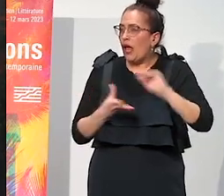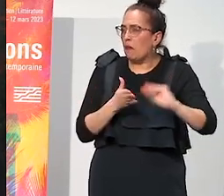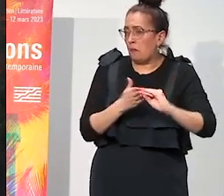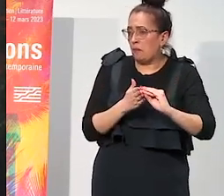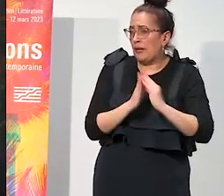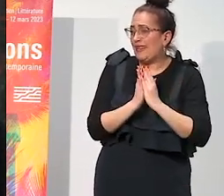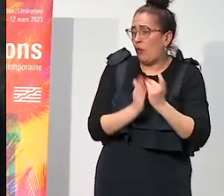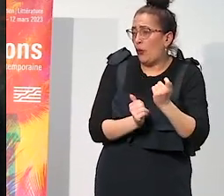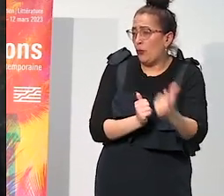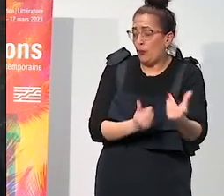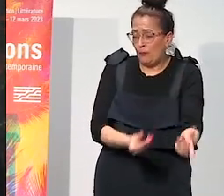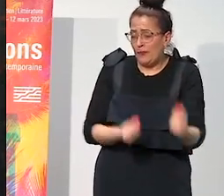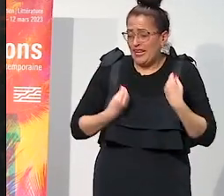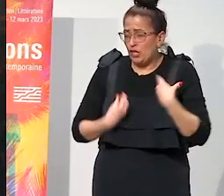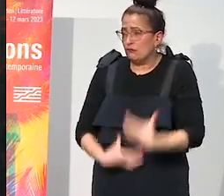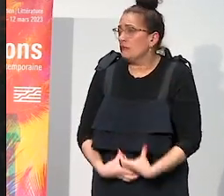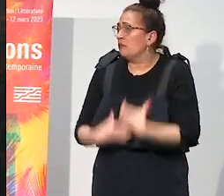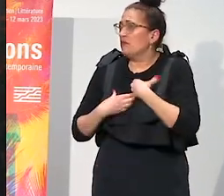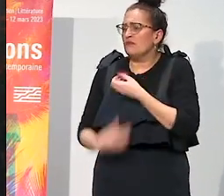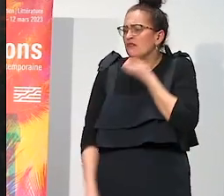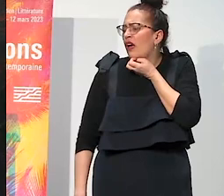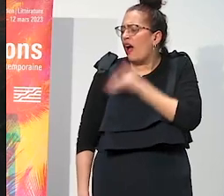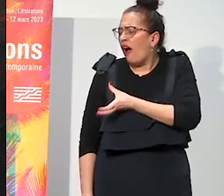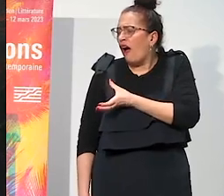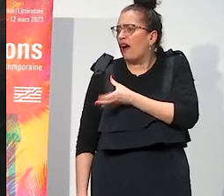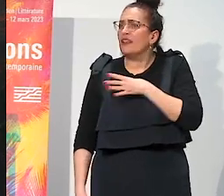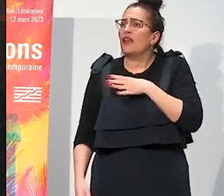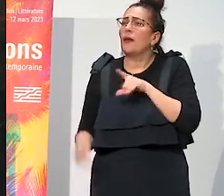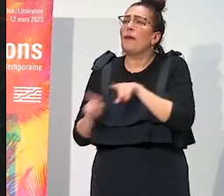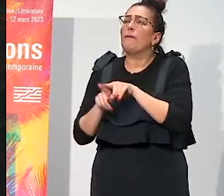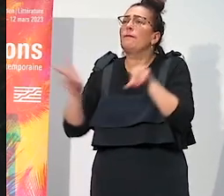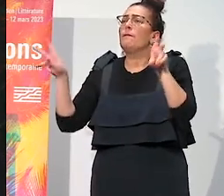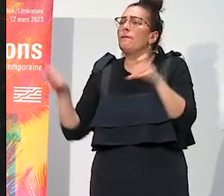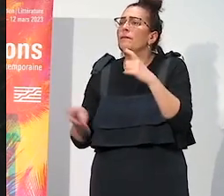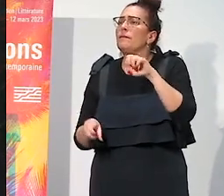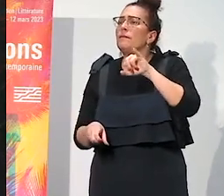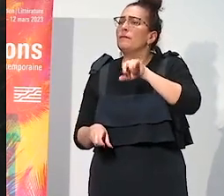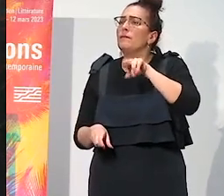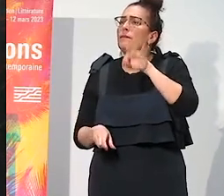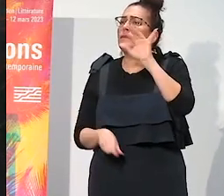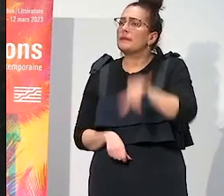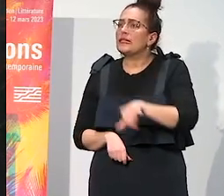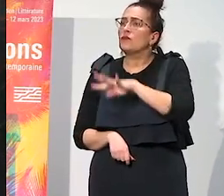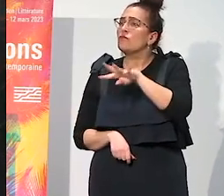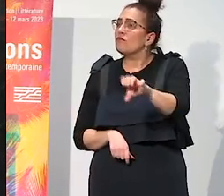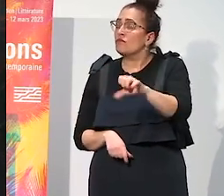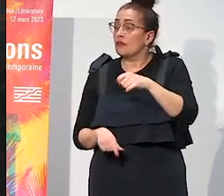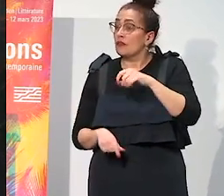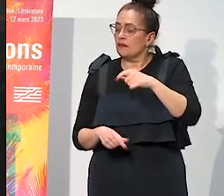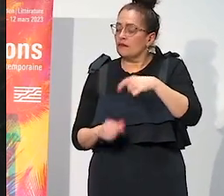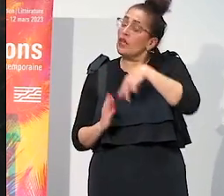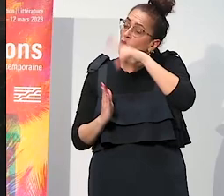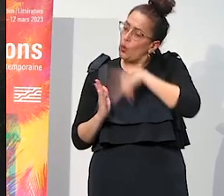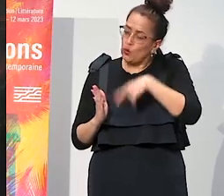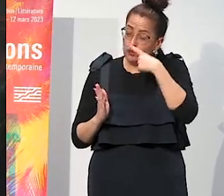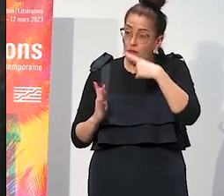une déflagration pour moi. C'est Hélène Zahavi, Dirty Weekend. Ça a été un roman d'une importance phénoménale. Je